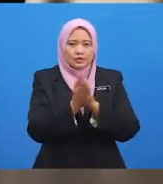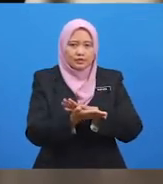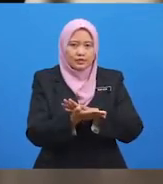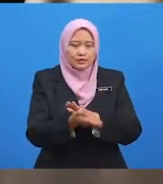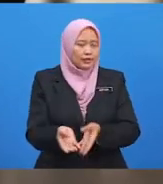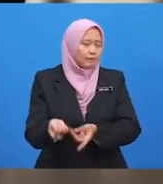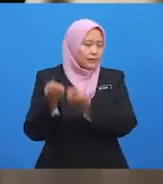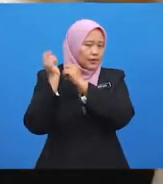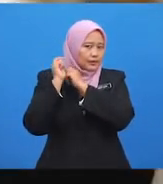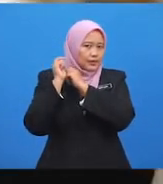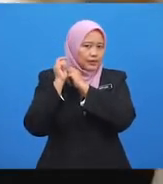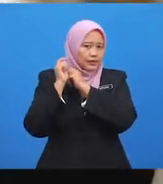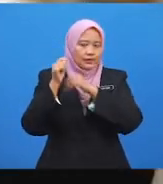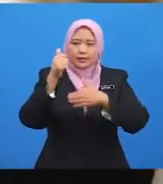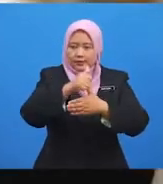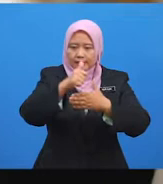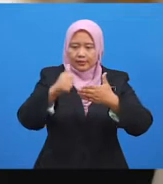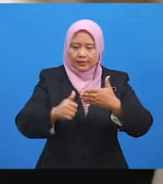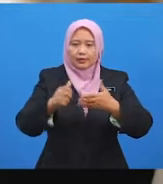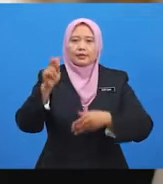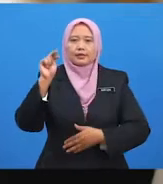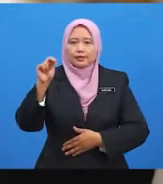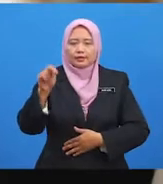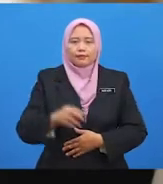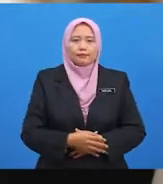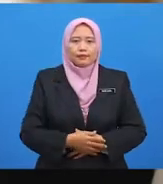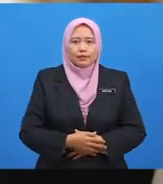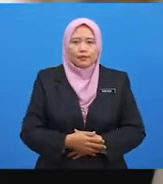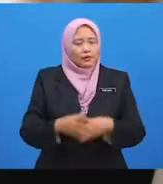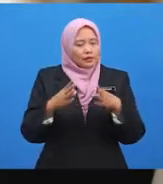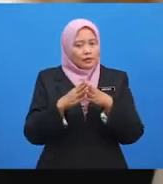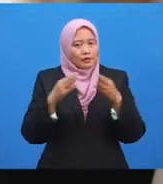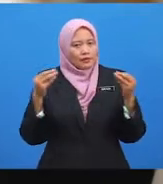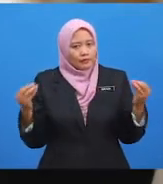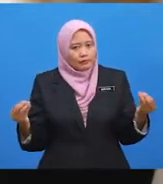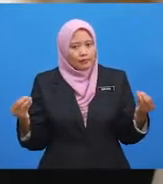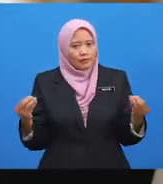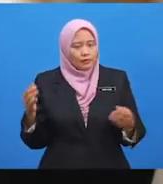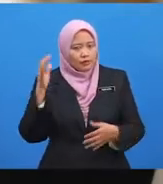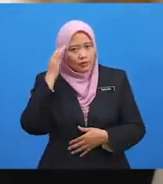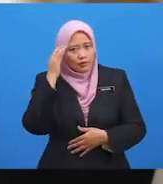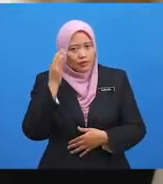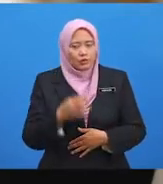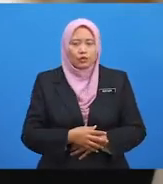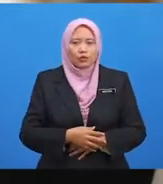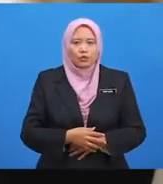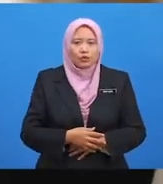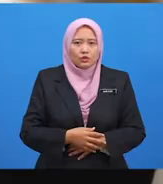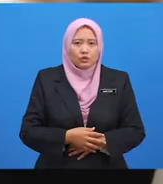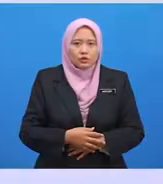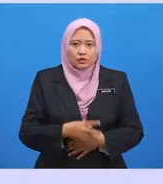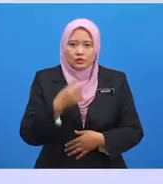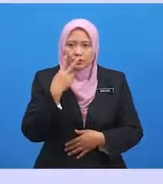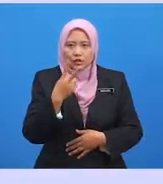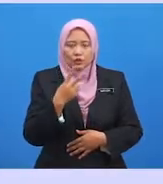akhirat nanti setelah mengetahui kelebihan wakaf yang begitu besar Mari kita teliti